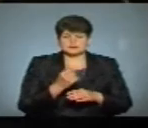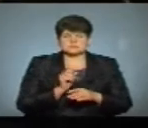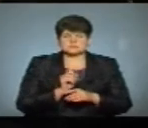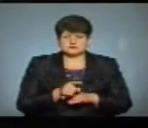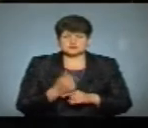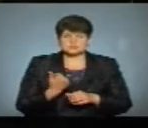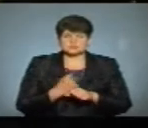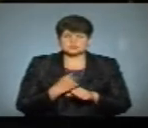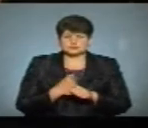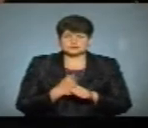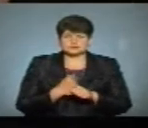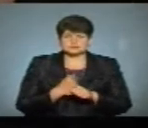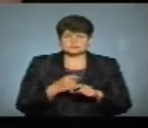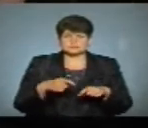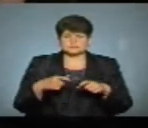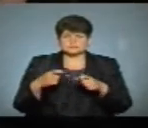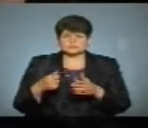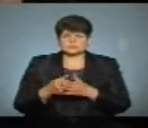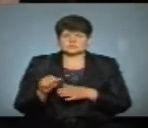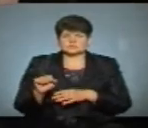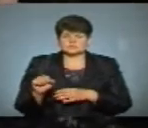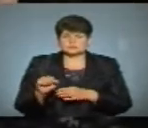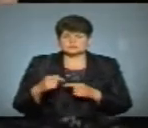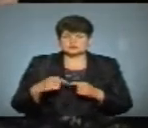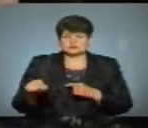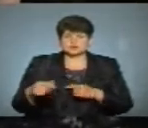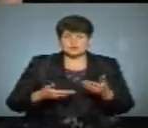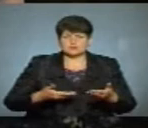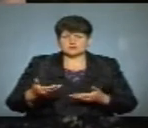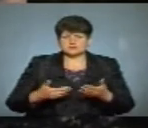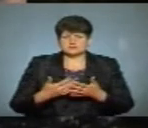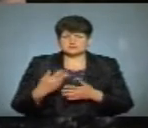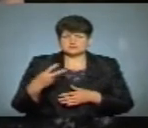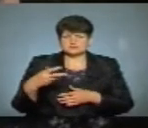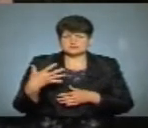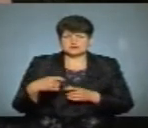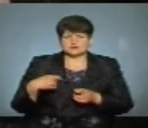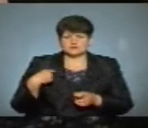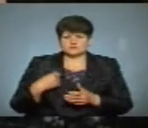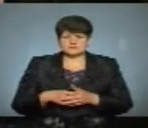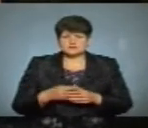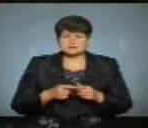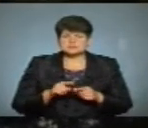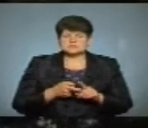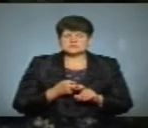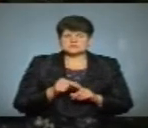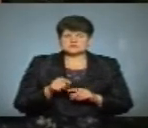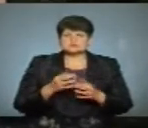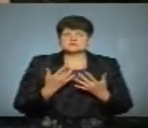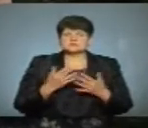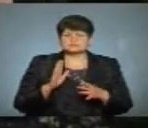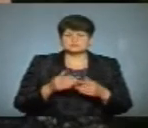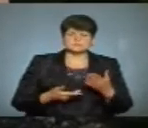маєте зробити марш-кидок в сторону Теребовлянського лісу, пройти загалом близько 25 кілометрів. Ну, це залежить від того, як ви будете рухатися